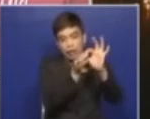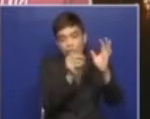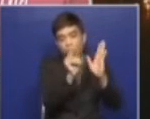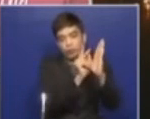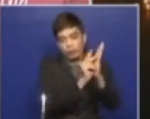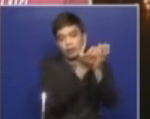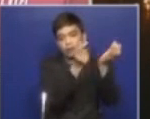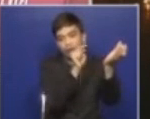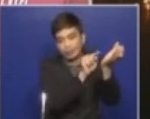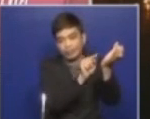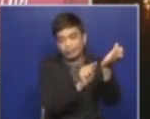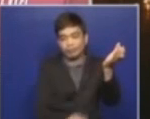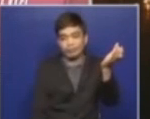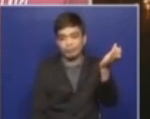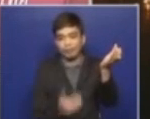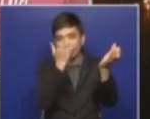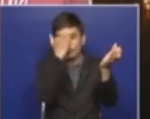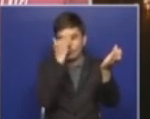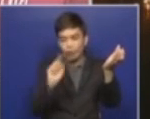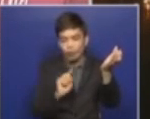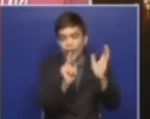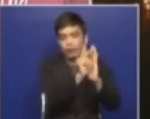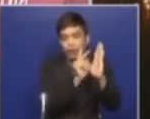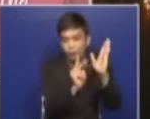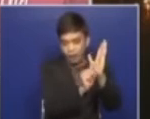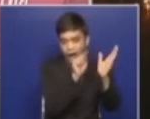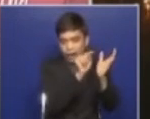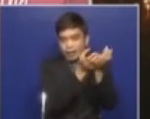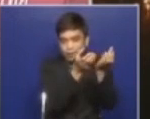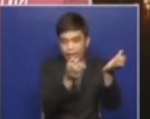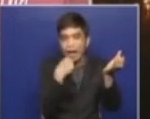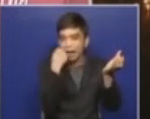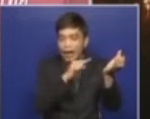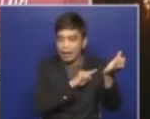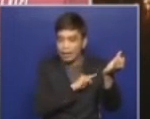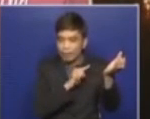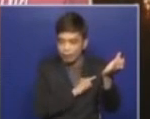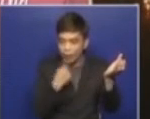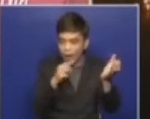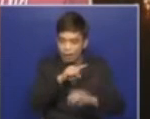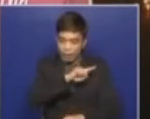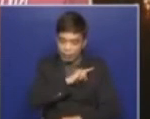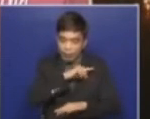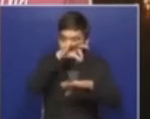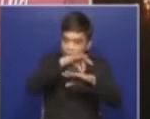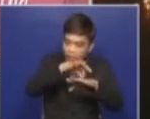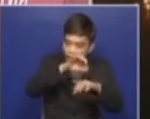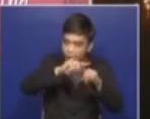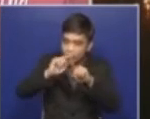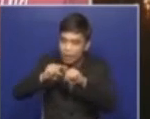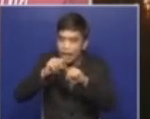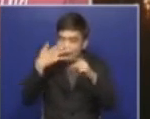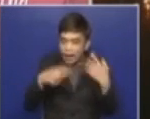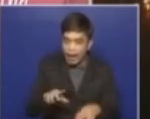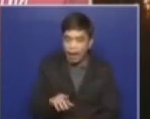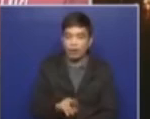เพราะรัฐธรรมนูญเป็นตัวที่กำหนดว่าใครจะได้เข้าสู่อำนาจรัฐและจะใช้อำนาจรัฐ